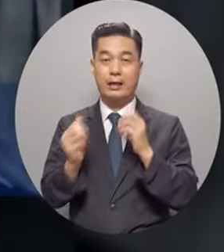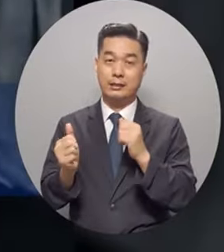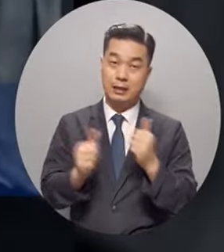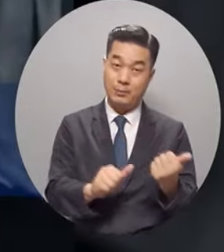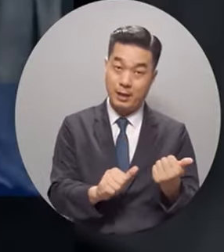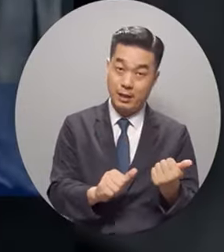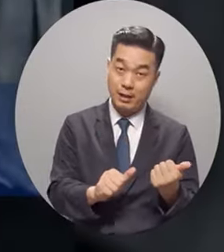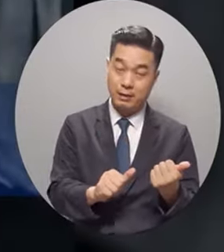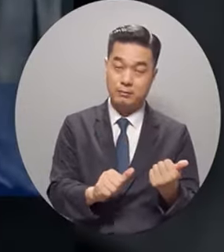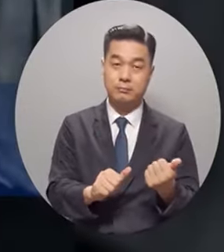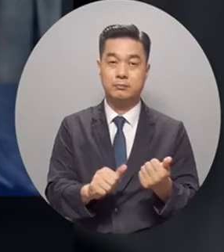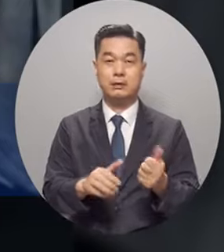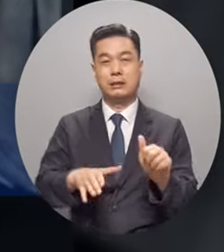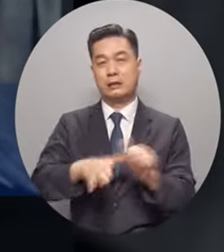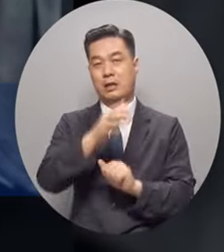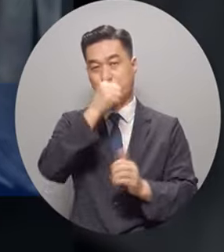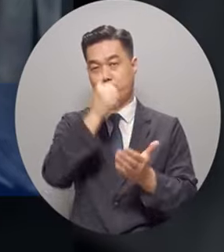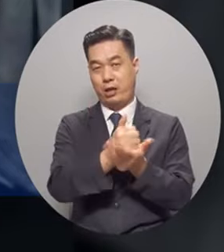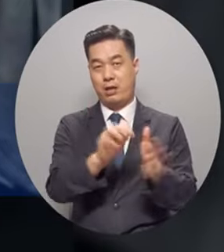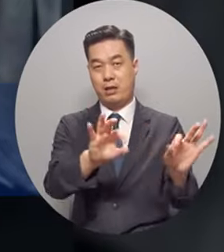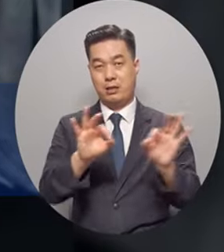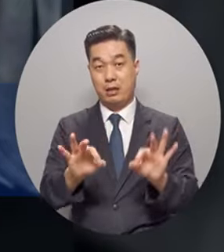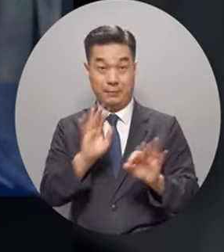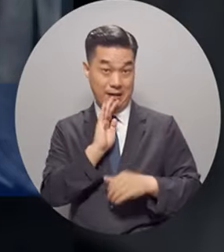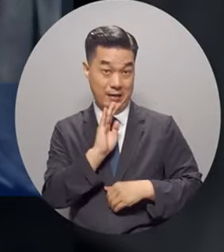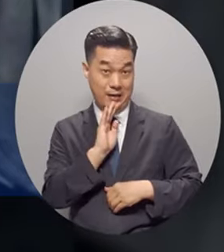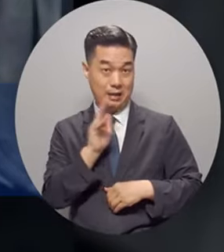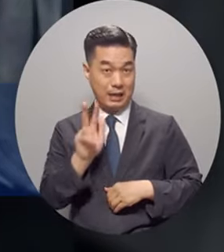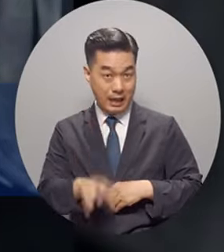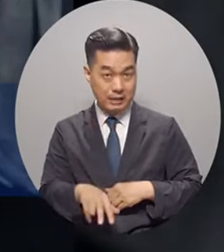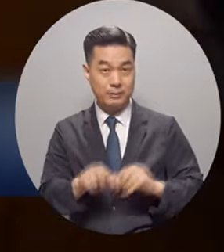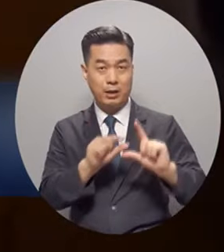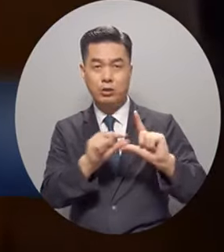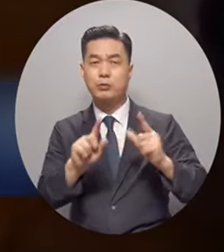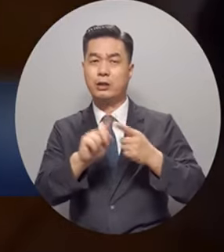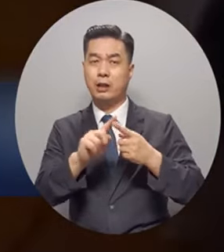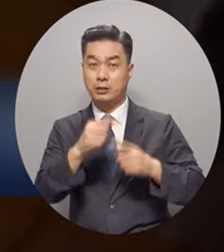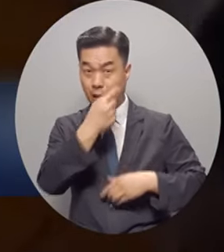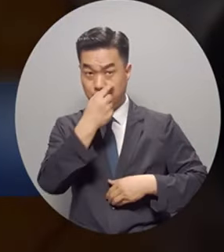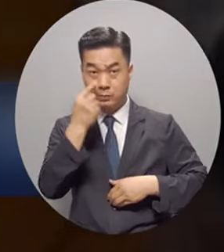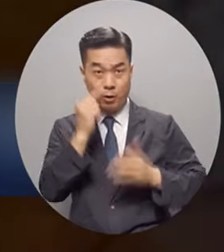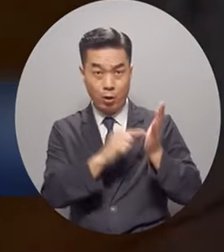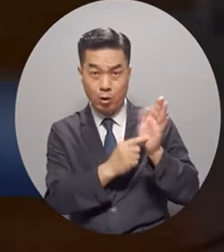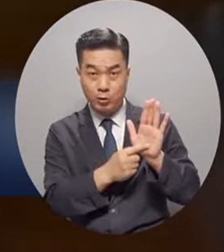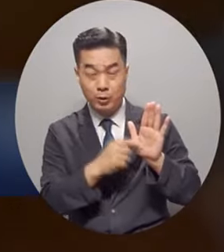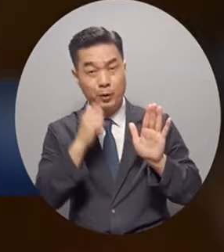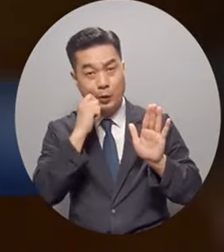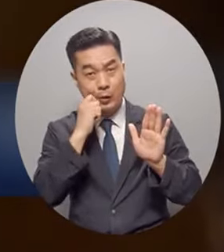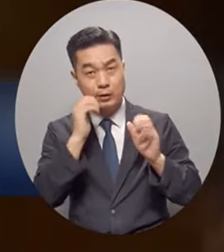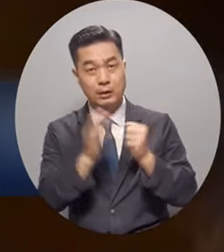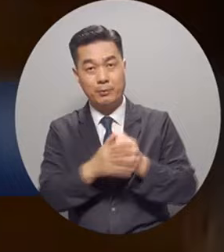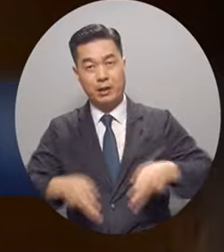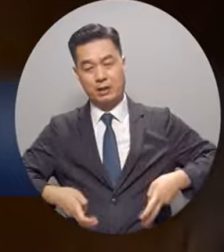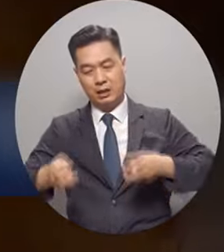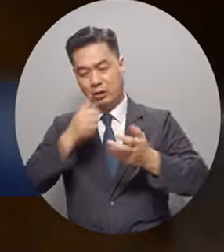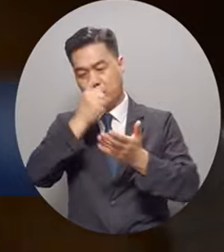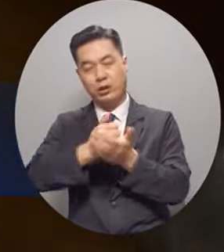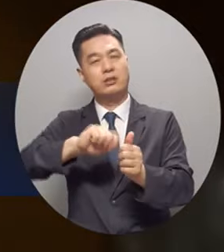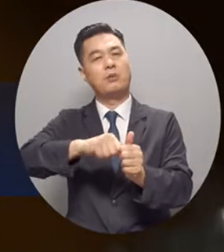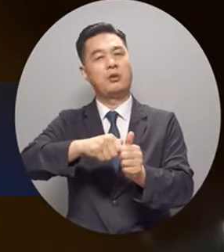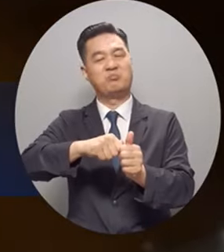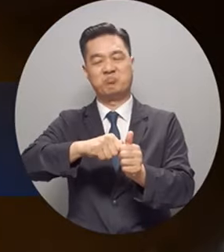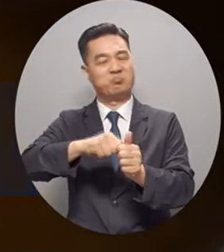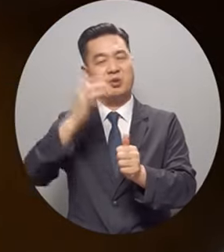사망했다면 살인죄가 적용될 수 있겠지만 그러한 부분에 대한 증명이 되지 않는다면 낙태죄로 처벌은